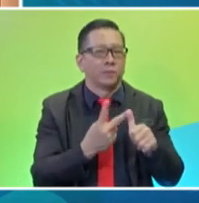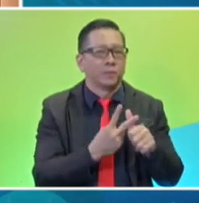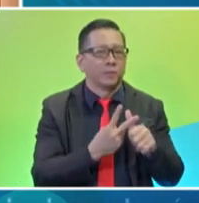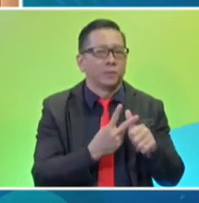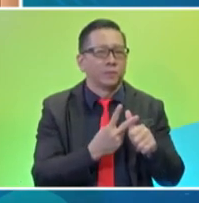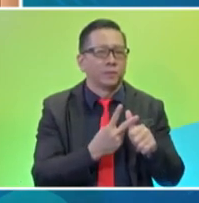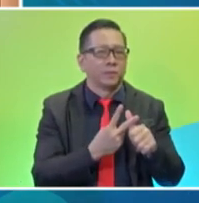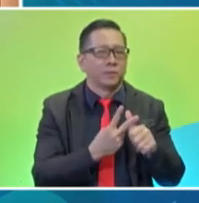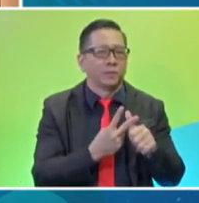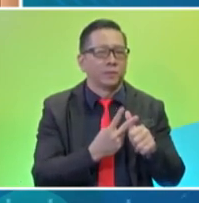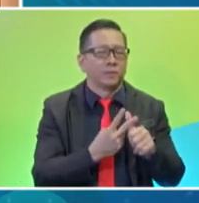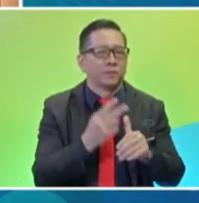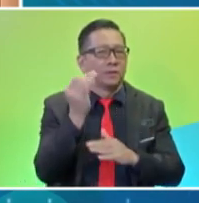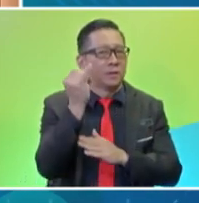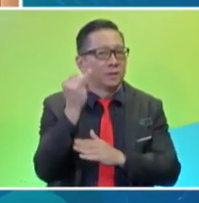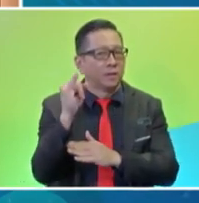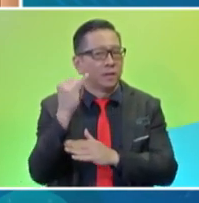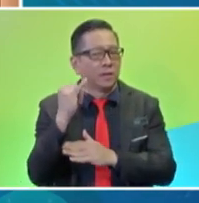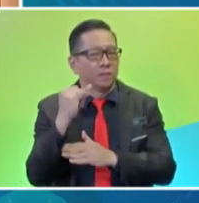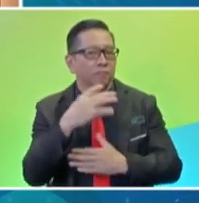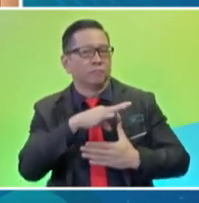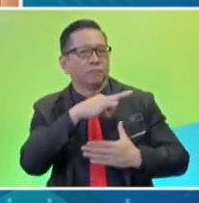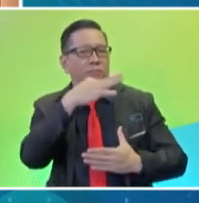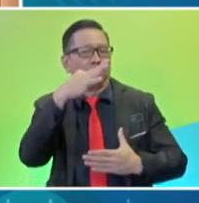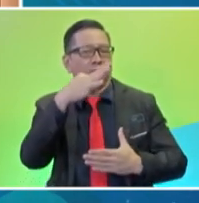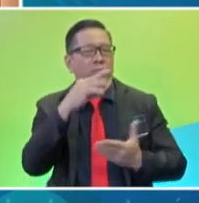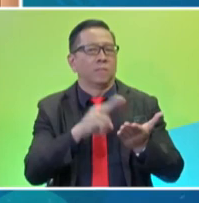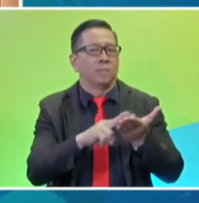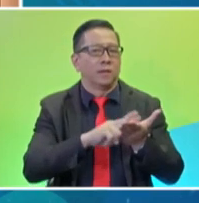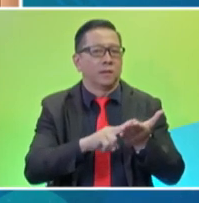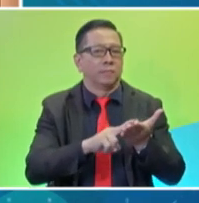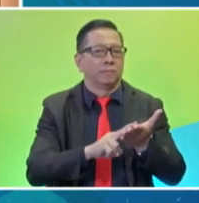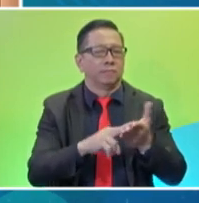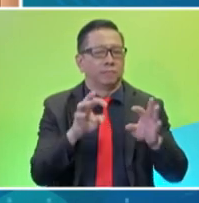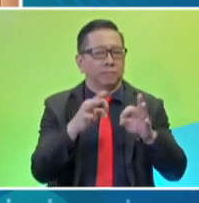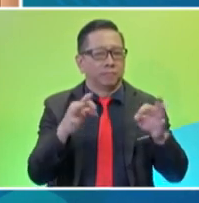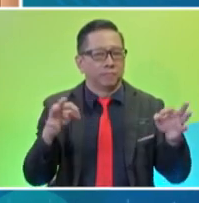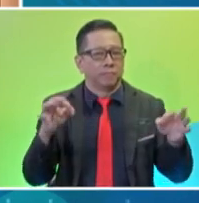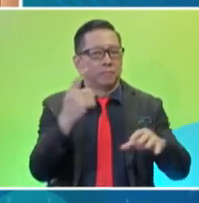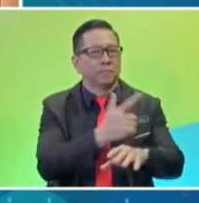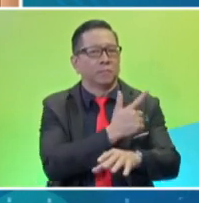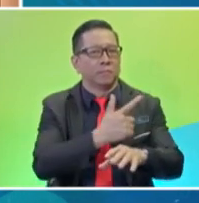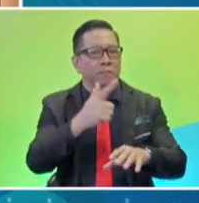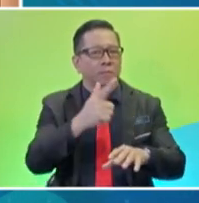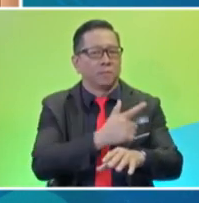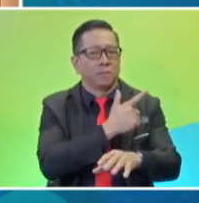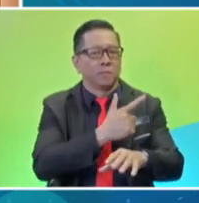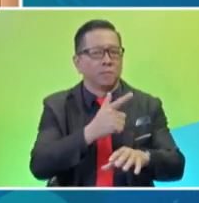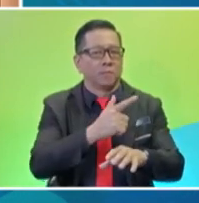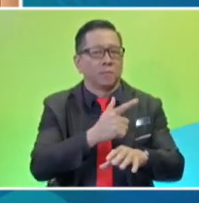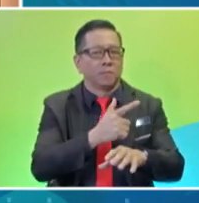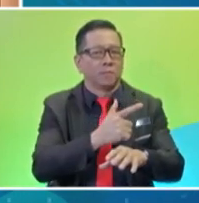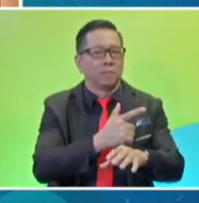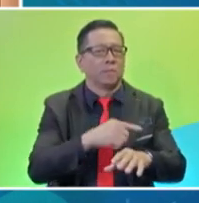telur semangat membaca lirik lagu dan juga petikan ada tiga gak disini dan juga gambar